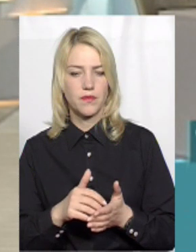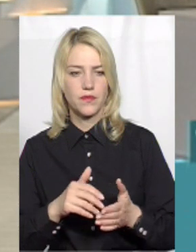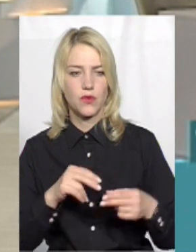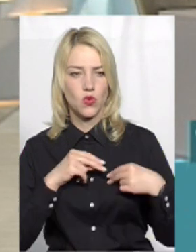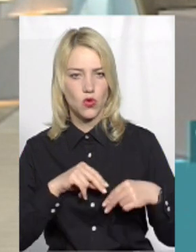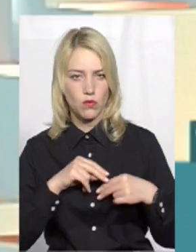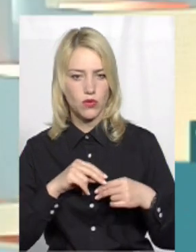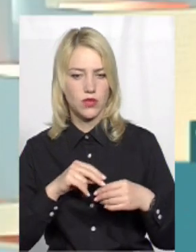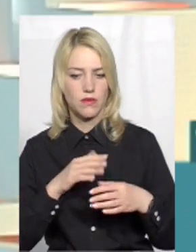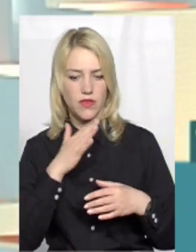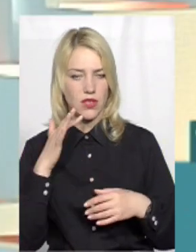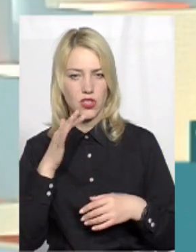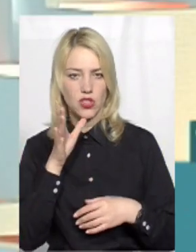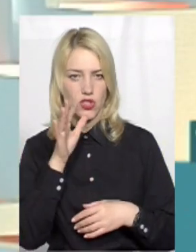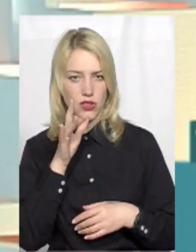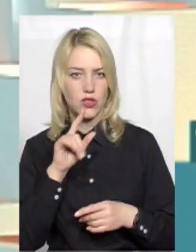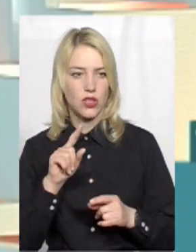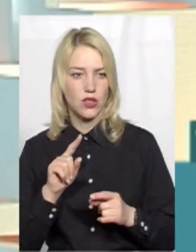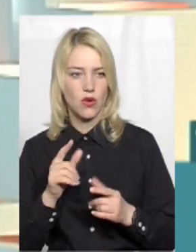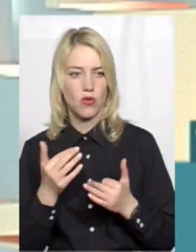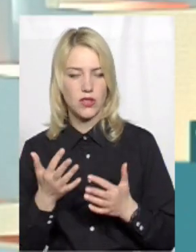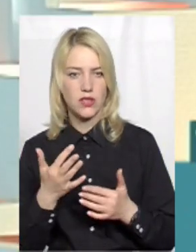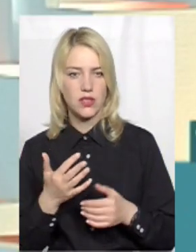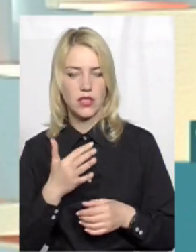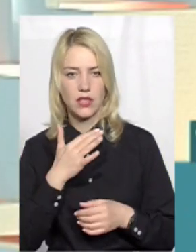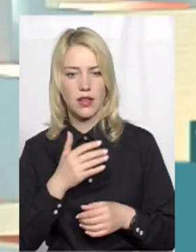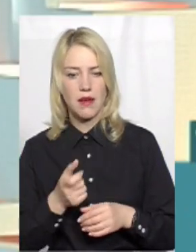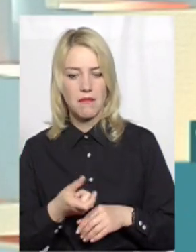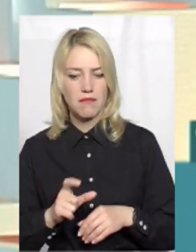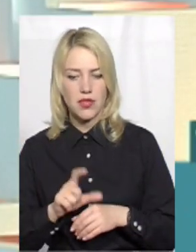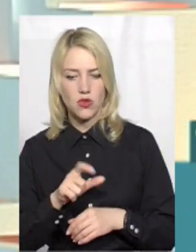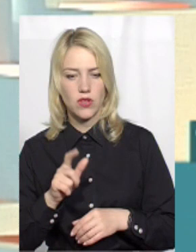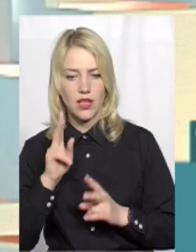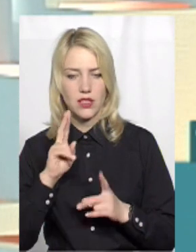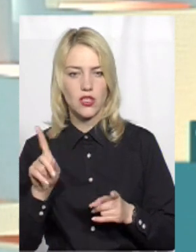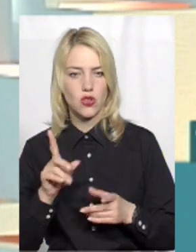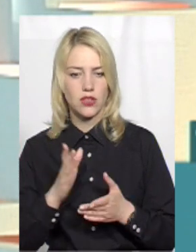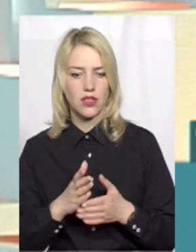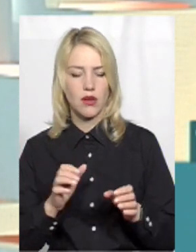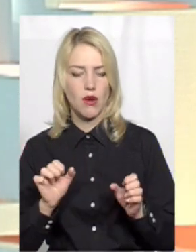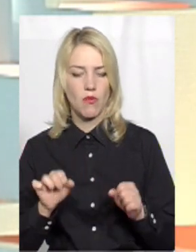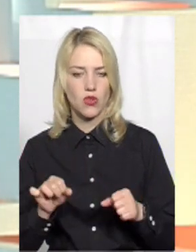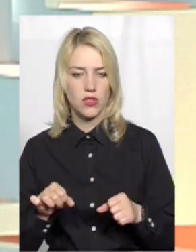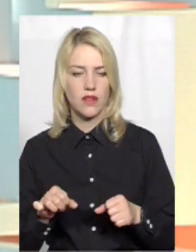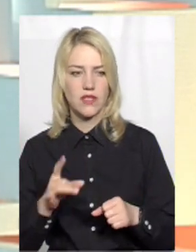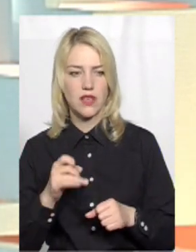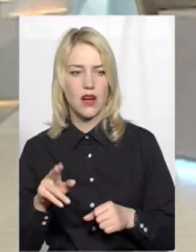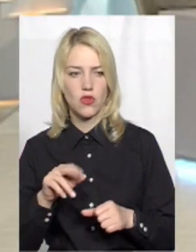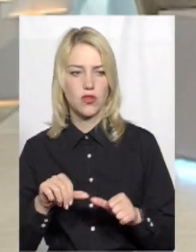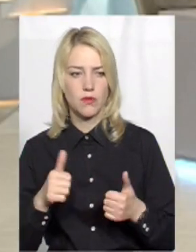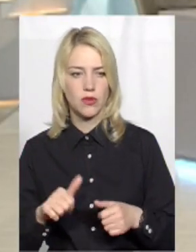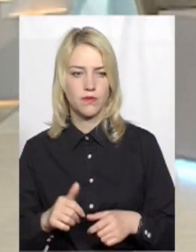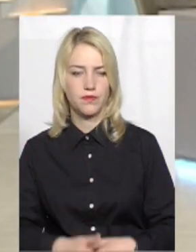досить велику кількість часу, а оскільки більшість навіть не знала, що є можливість цю раду сформувати, то, відповідно, ніхто і не